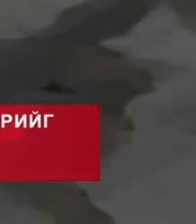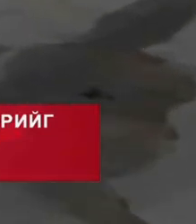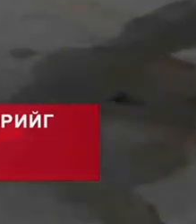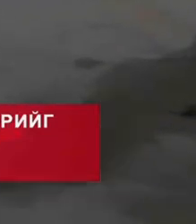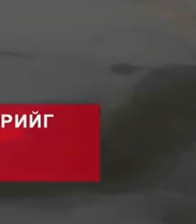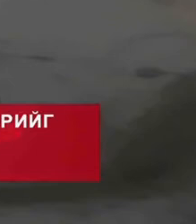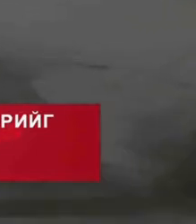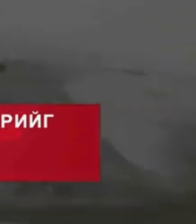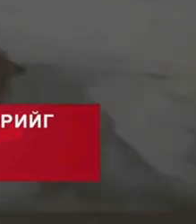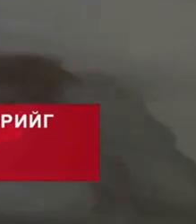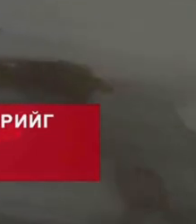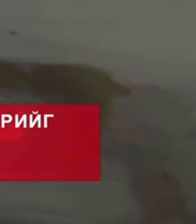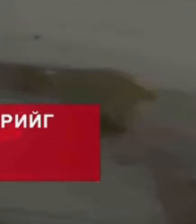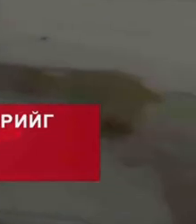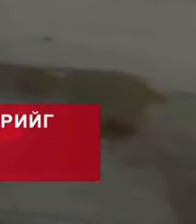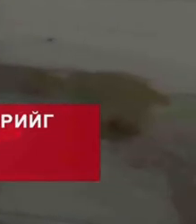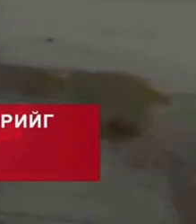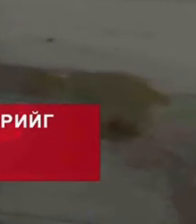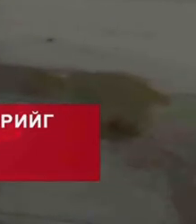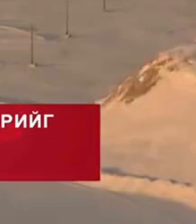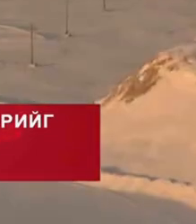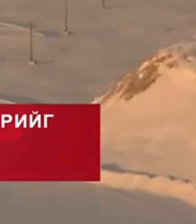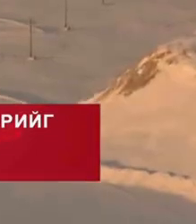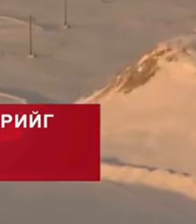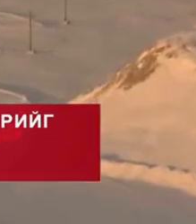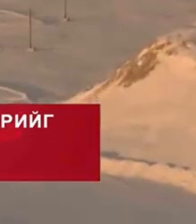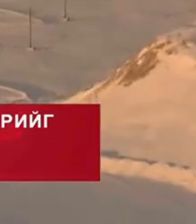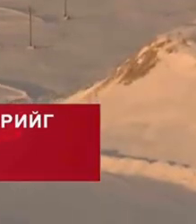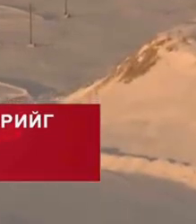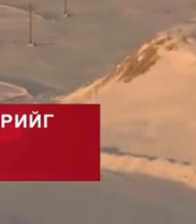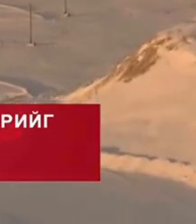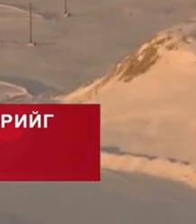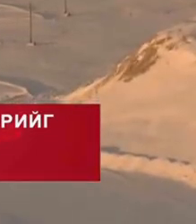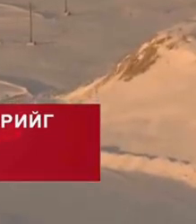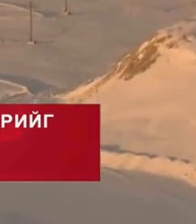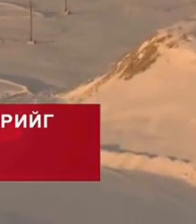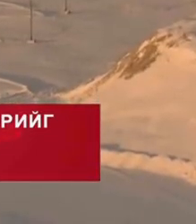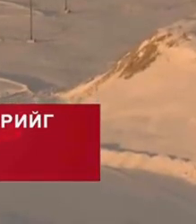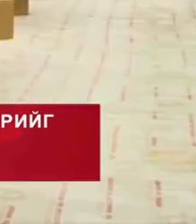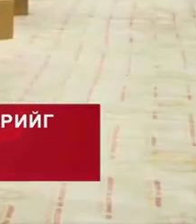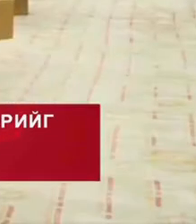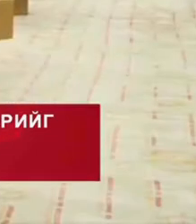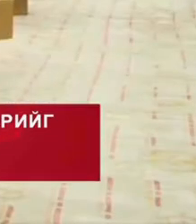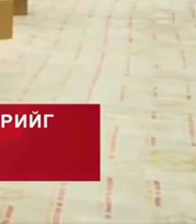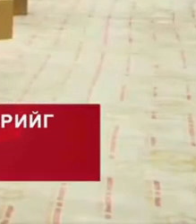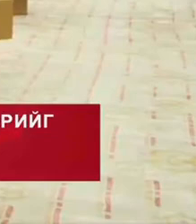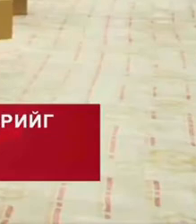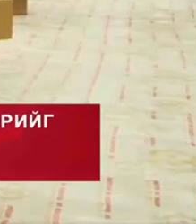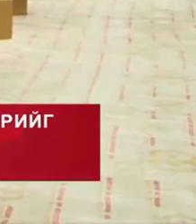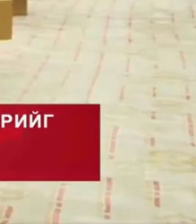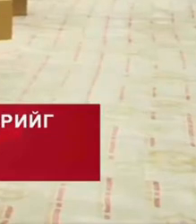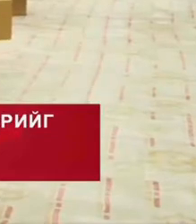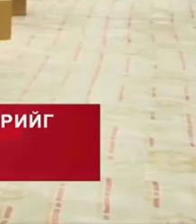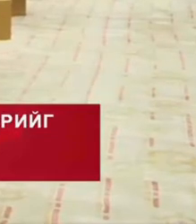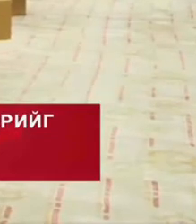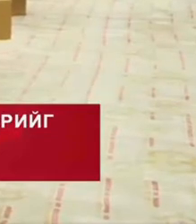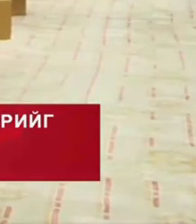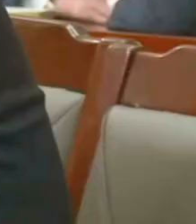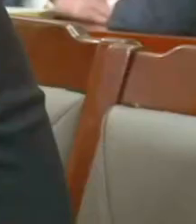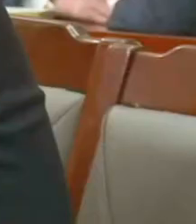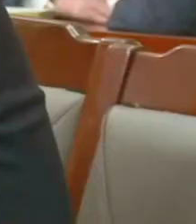цэсийн нөөцөөрөө дэлхийн ихний тавд орох нөөцт оюутгаа эдийн засгийн энэ хүнд үед ачаанаас өөрлөцөхгүй юм болов уу гэсэн асуулт